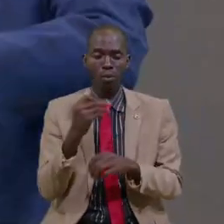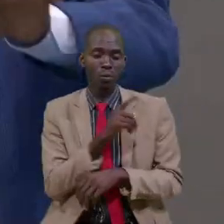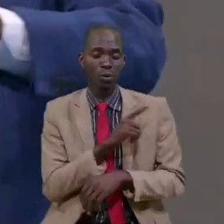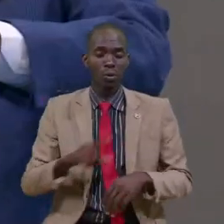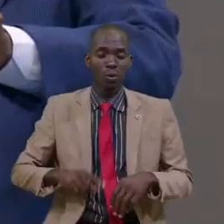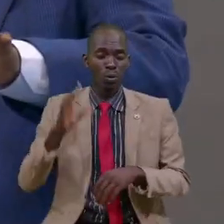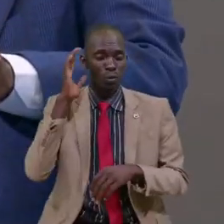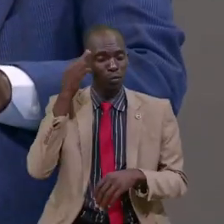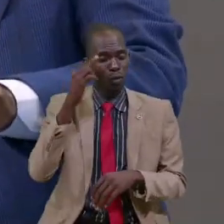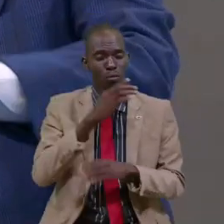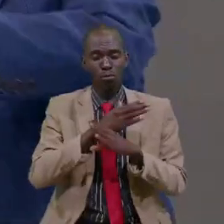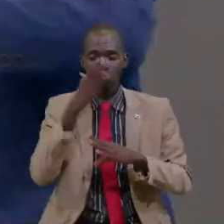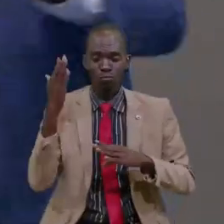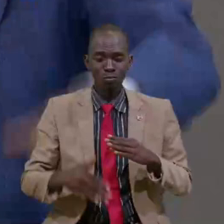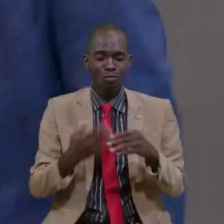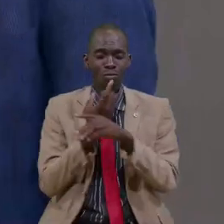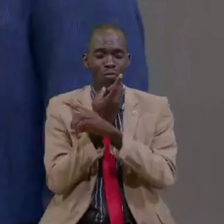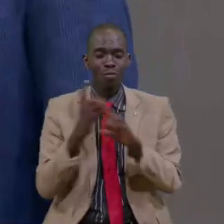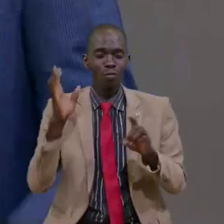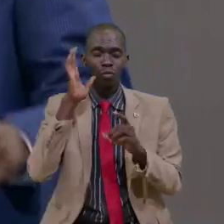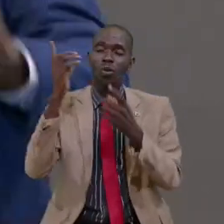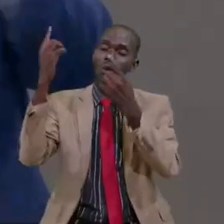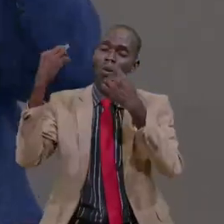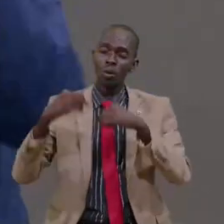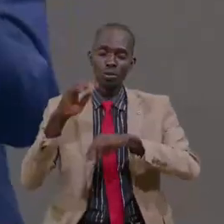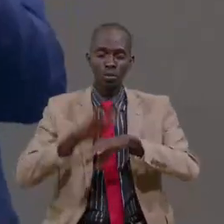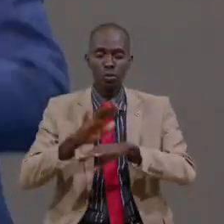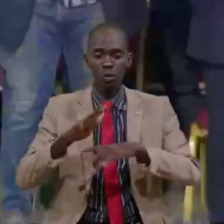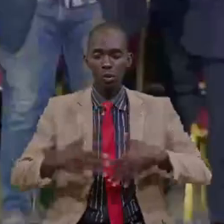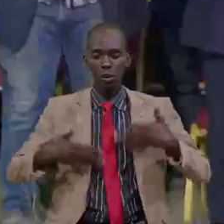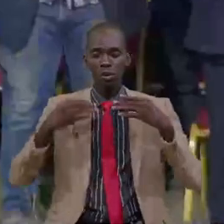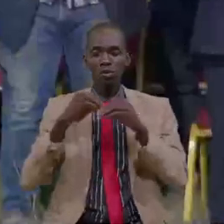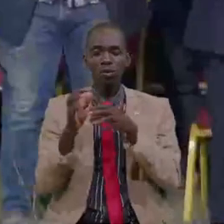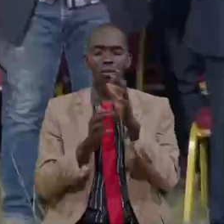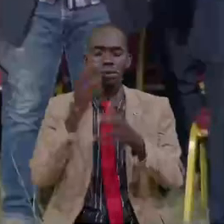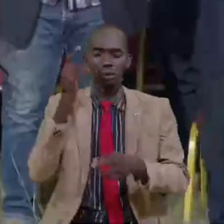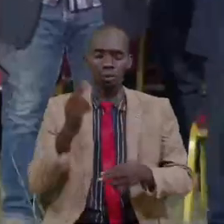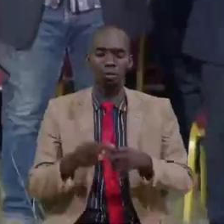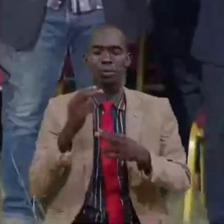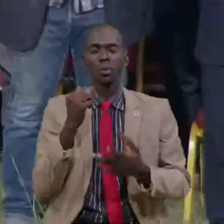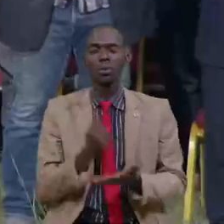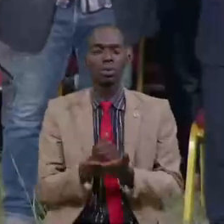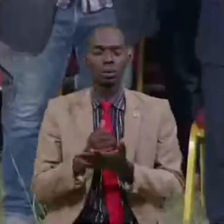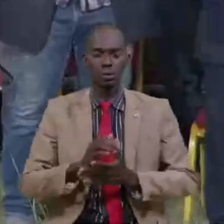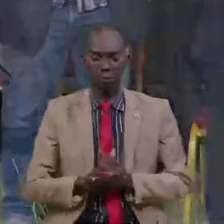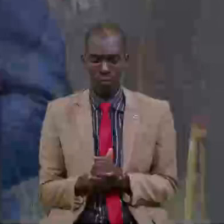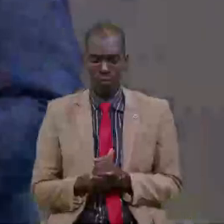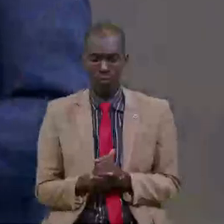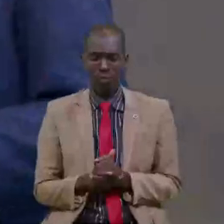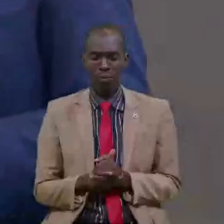puissance du Seigneur pour la délivrance totale vienne dans ta vie au nom de Jésus.